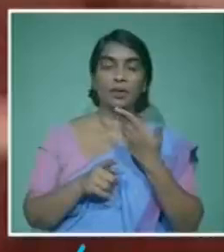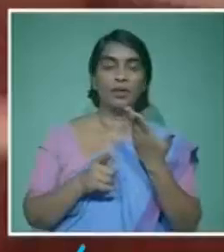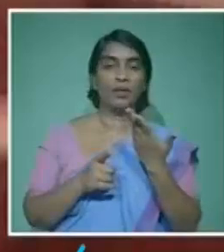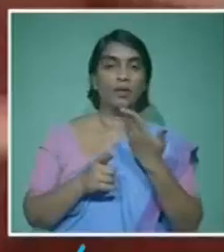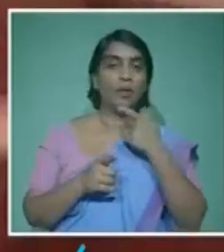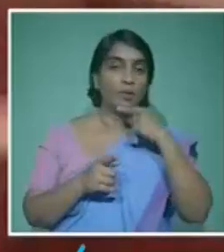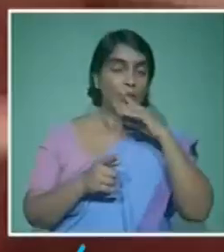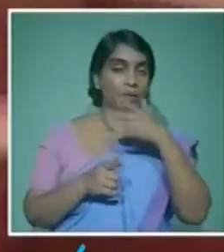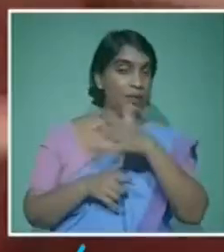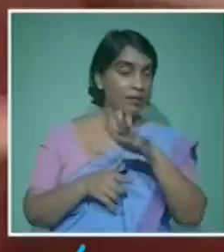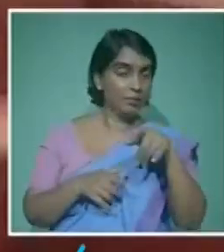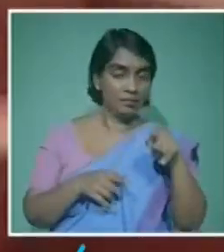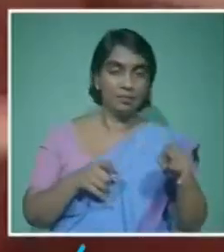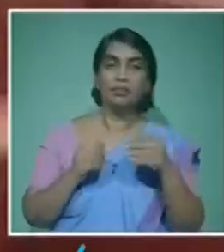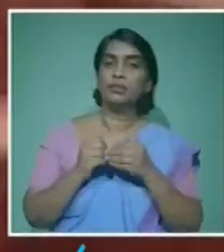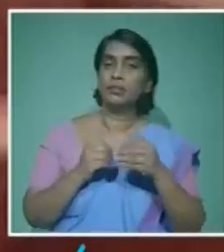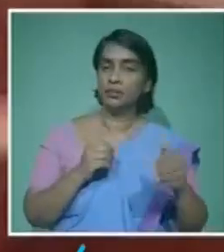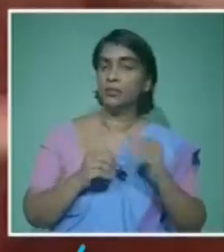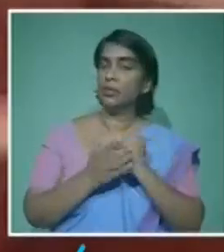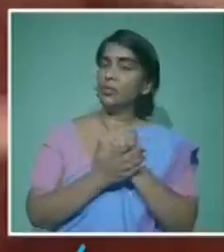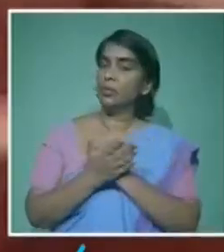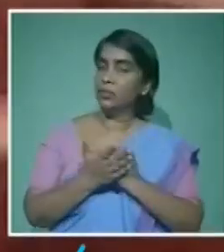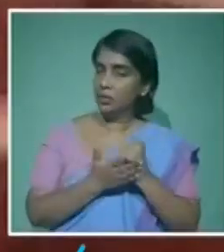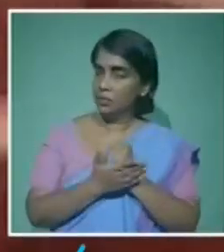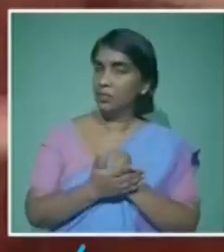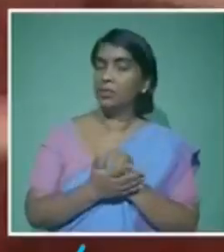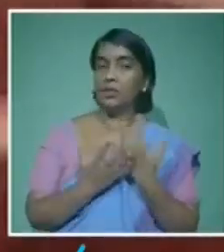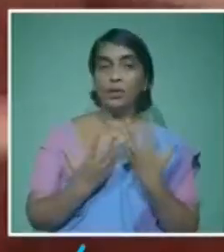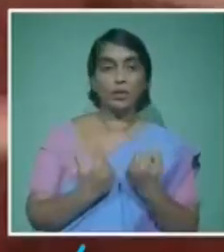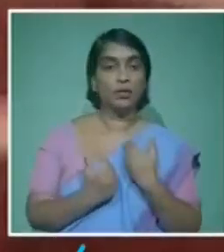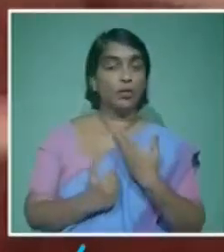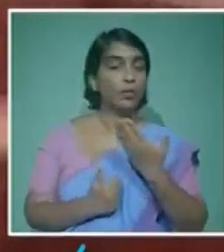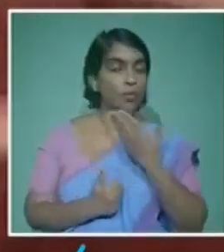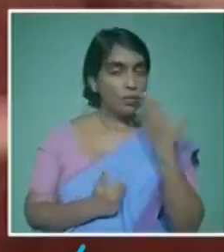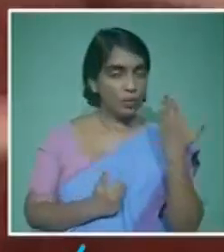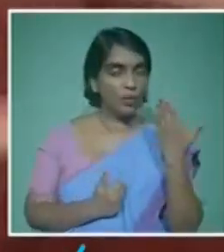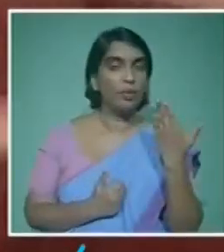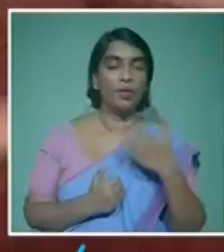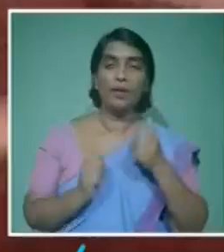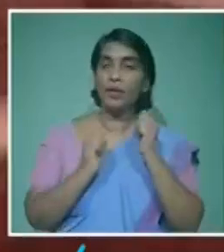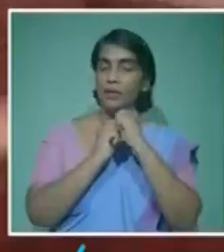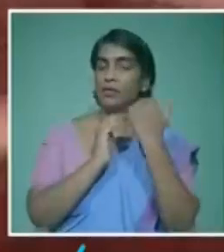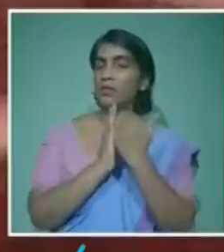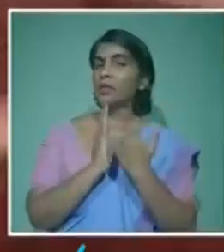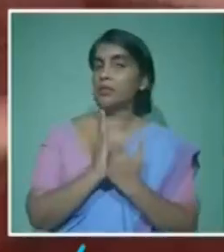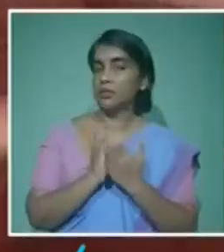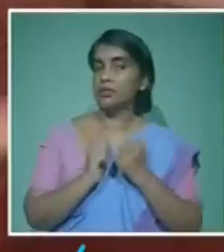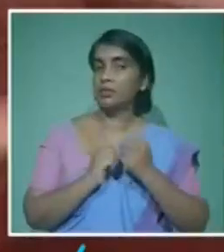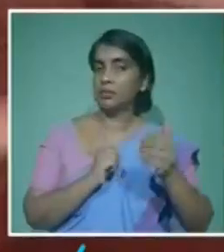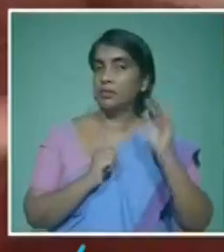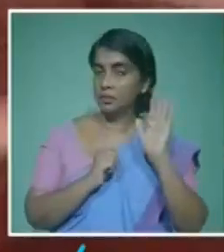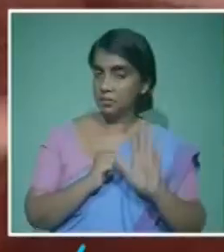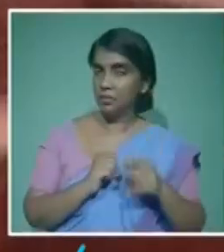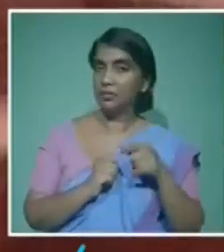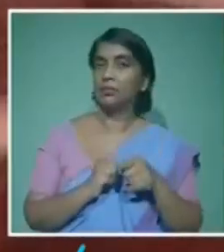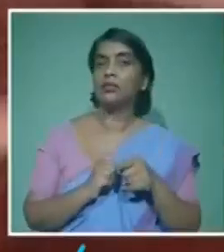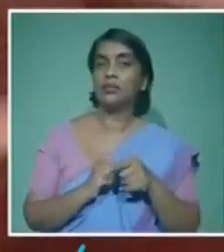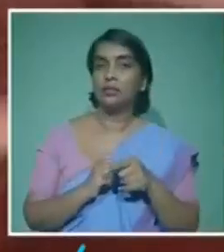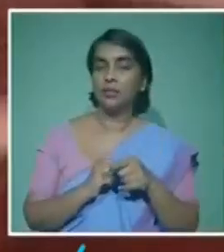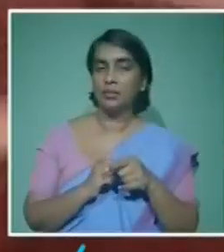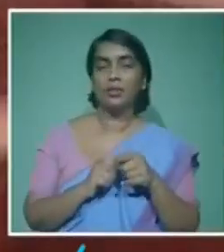அனைத்து கடற்தொழிலாளர்களுக்கும் கிடைக்கக்கூடிய வகையில் கடற்தொழில் துறைமுகங்களில் உள்ள எரிபொருள் நிரப்பு நிலையங்கள்,